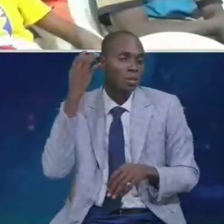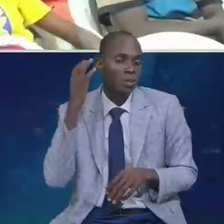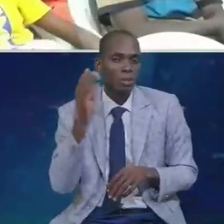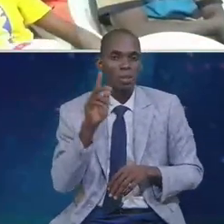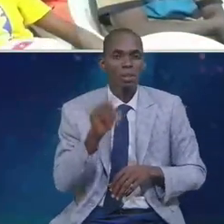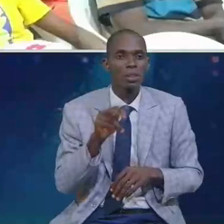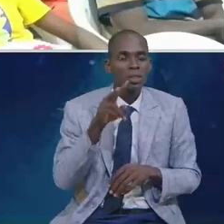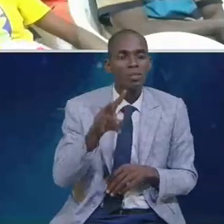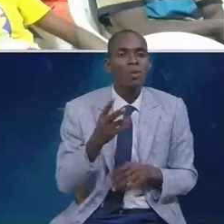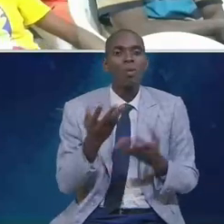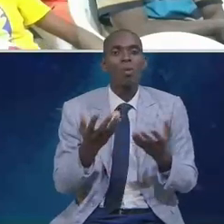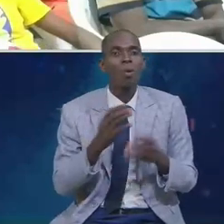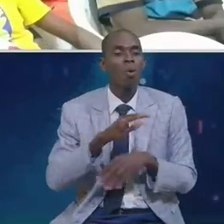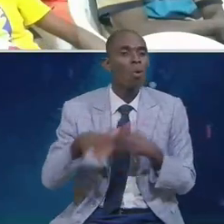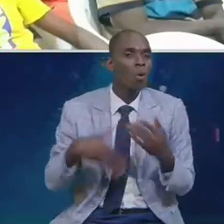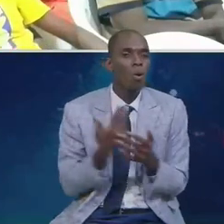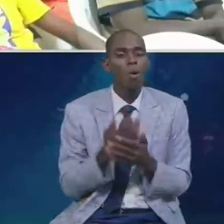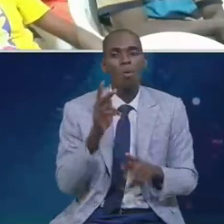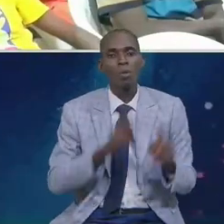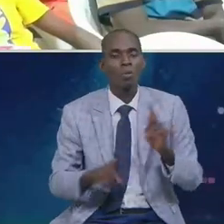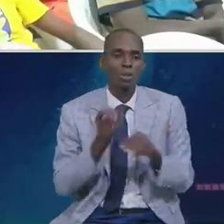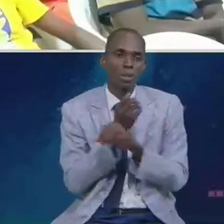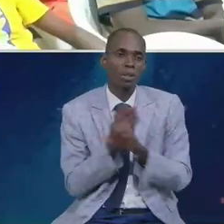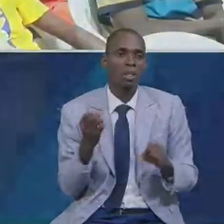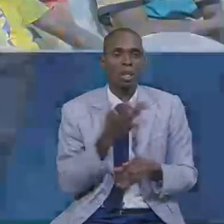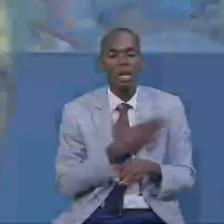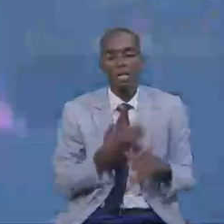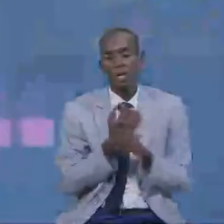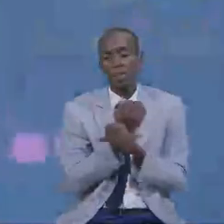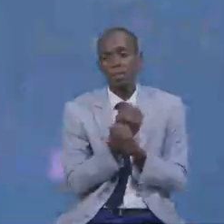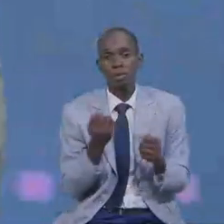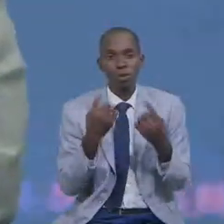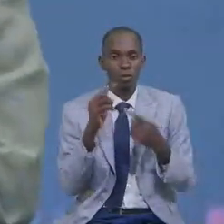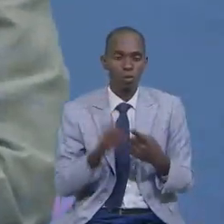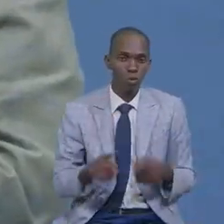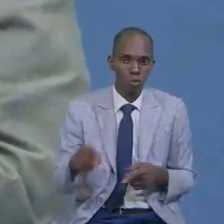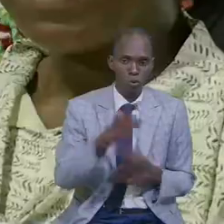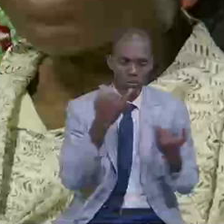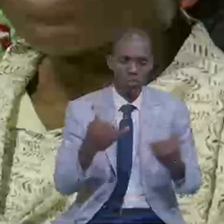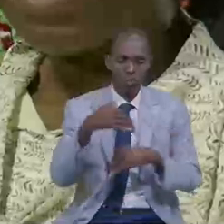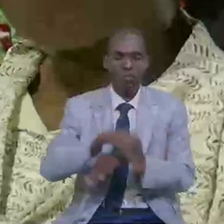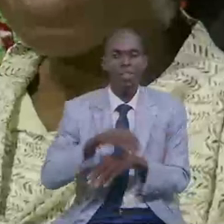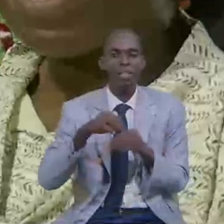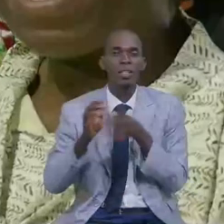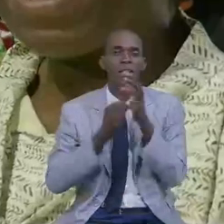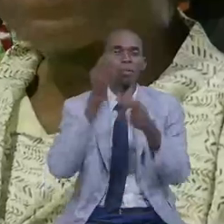que tous les hommes soient sauvés. Et le salut vient pour toi ce soir au nom de